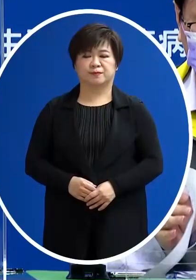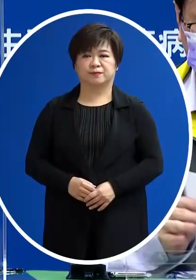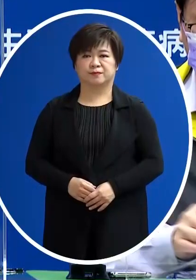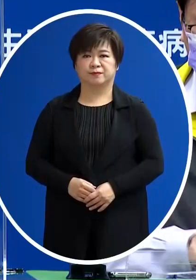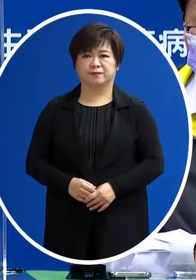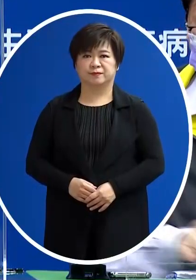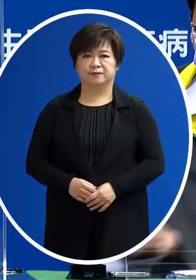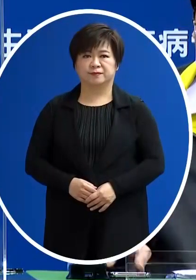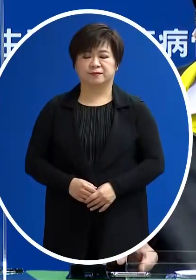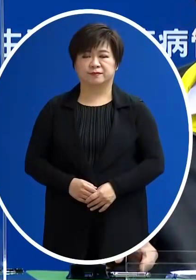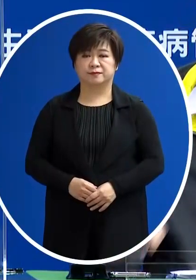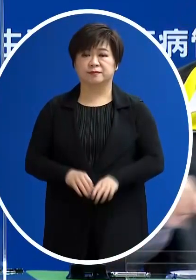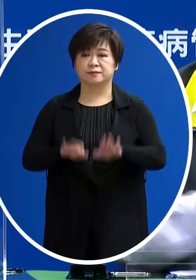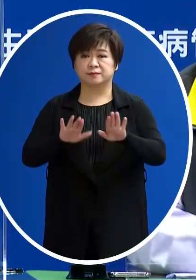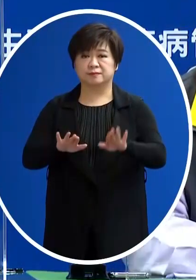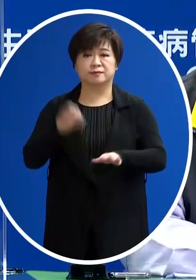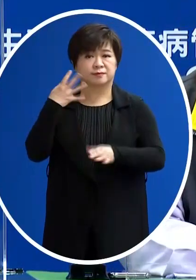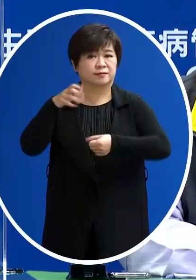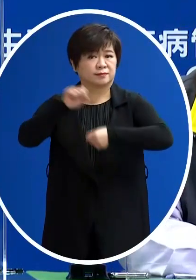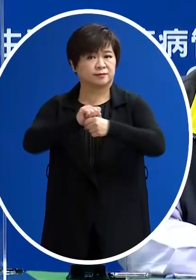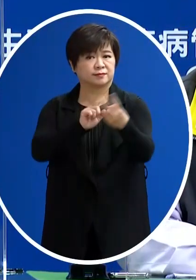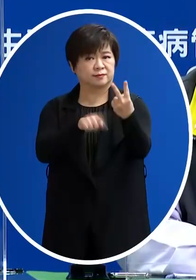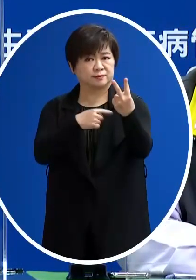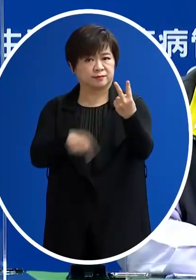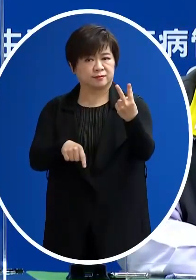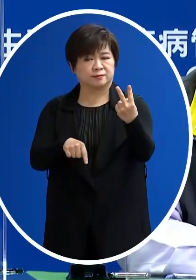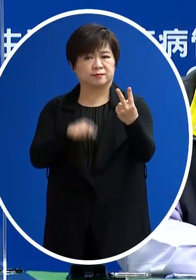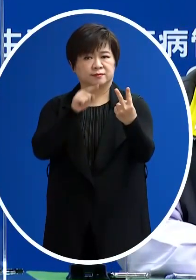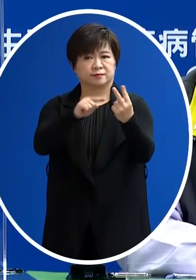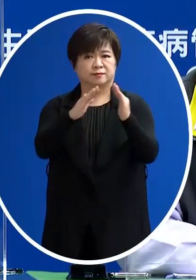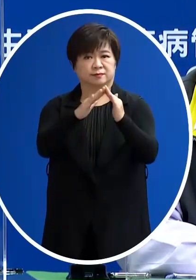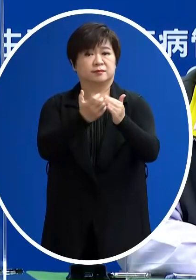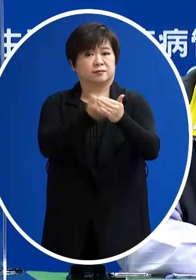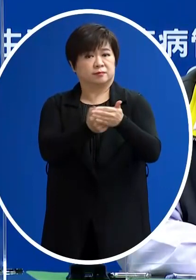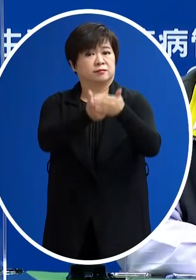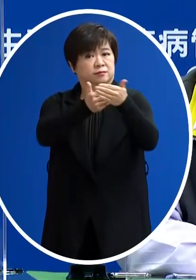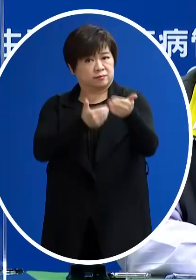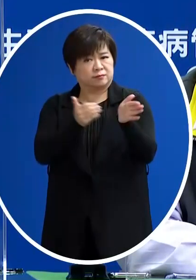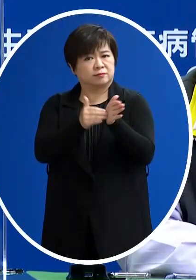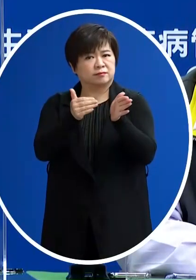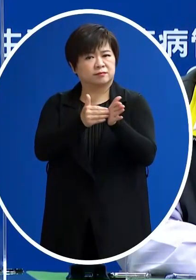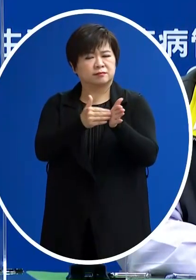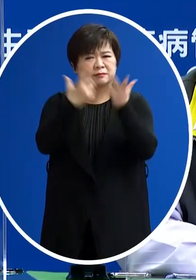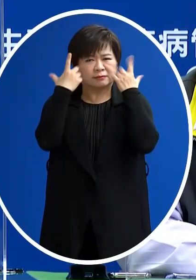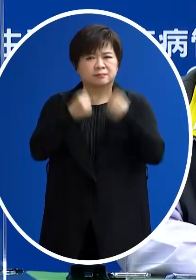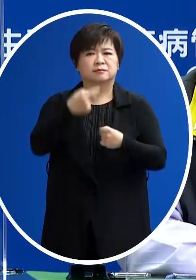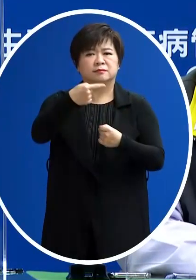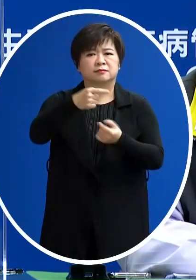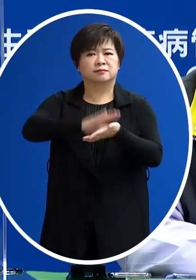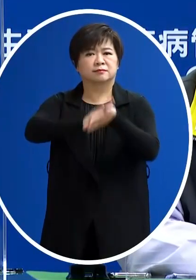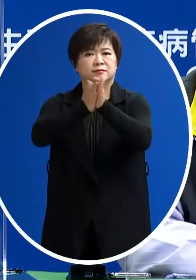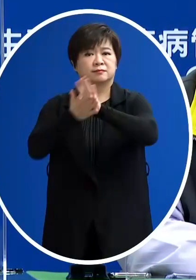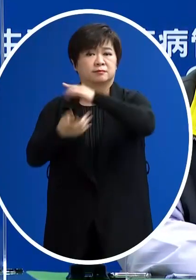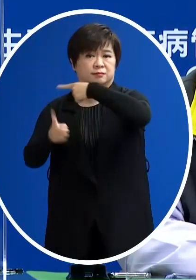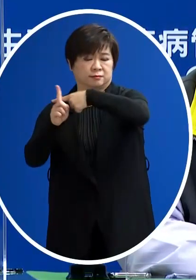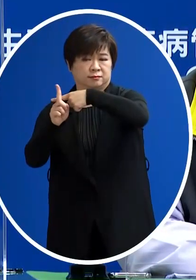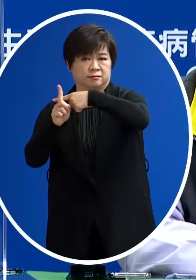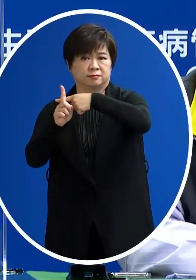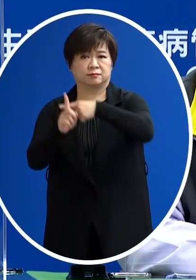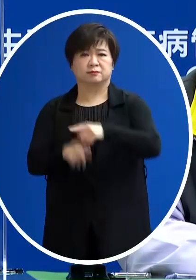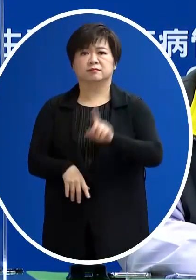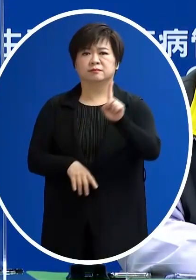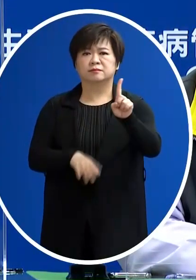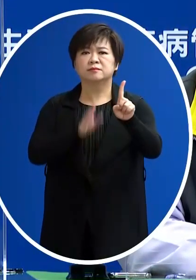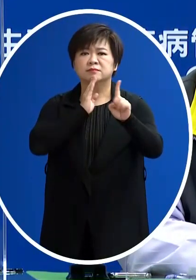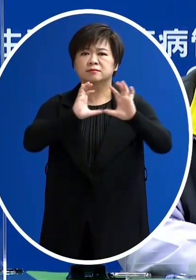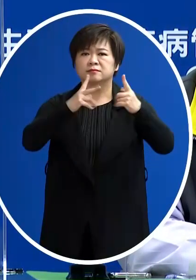那这里面今天新增的2例都已经是居隔了，那阴转阳的案例，那一个是在一个